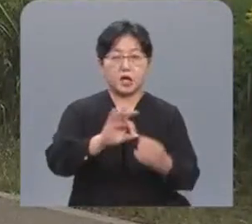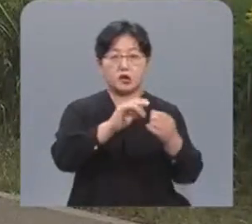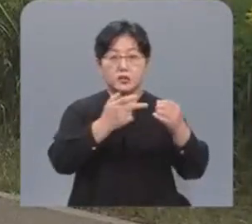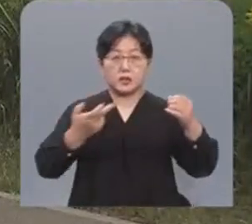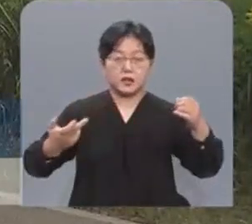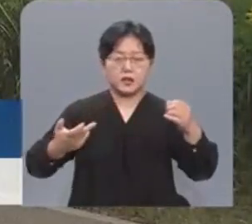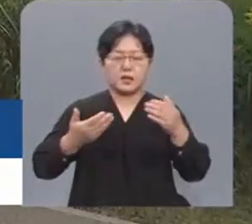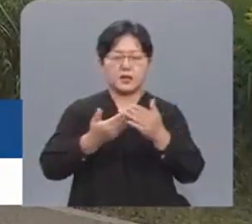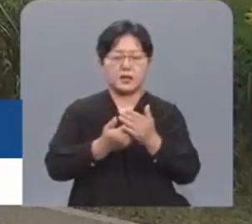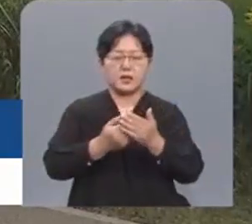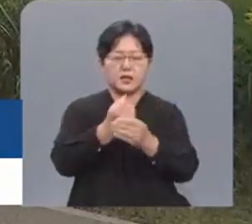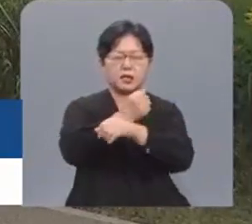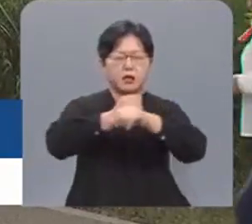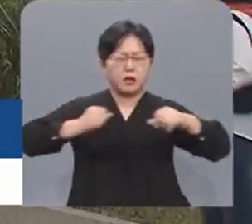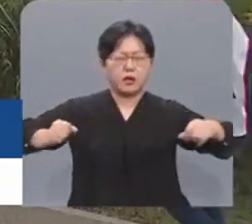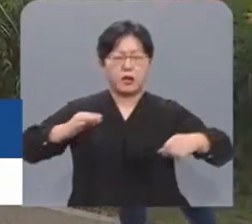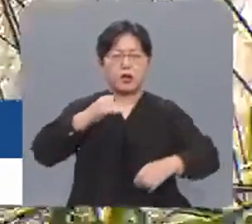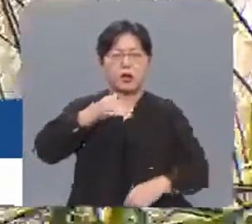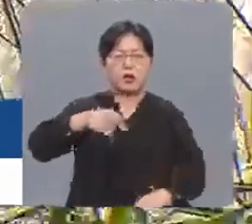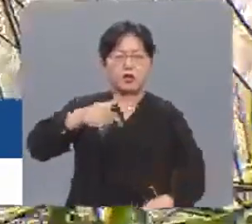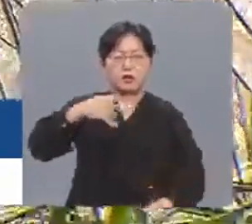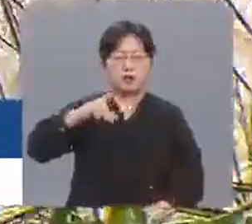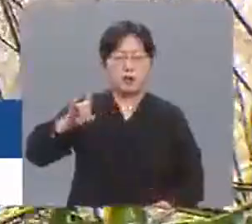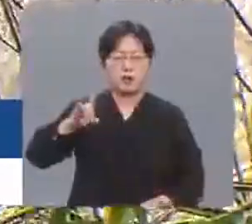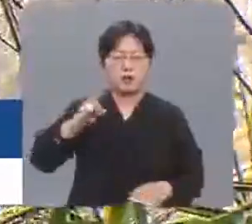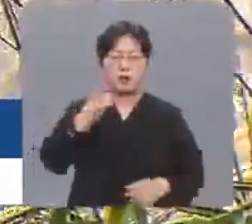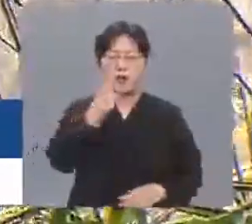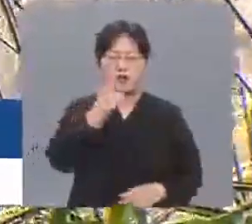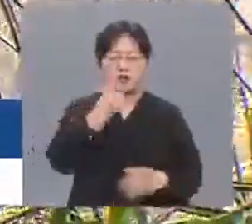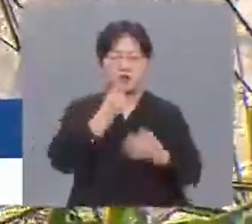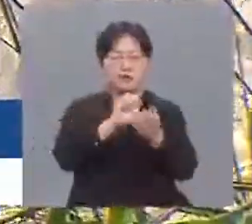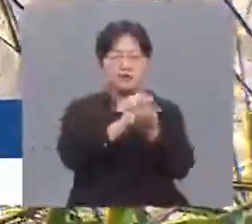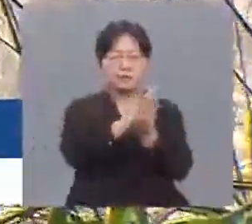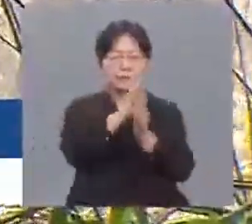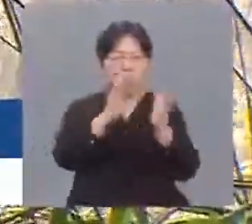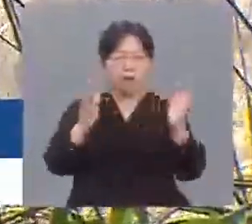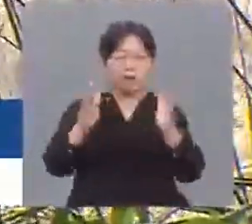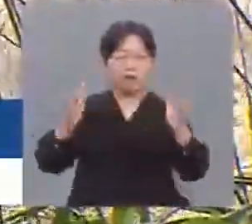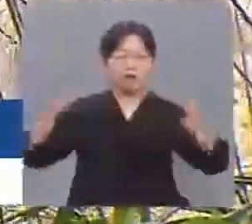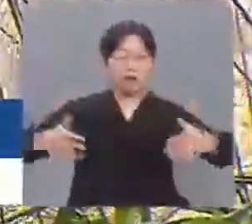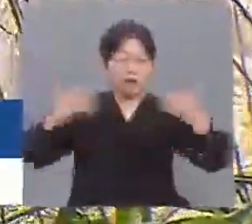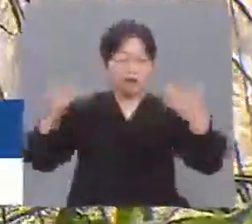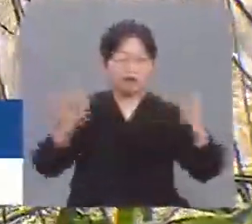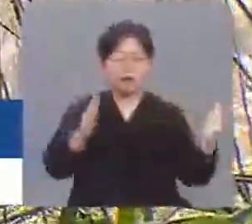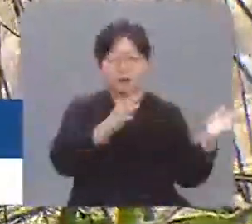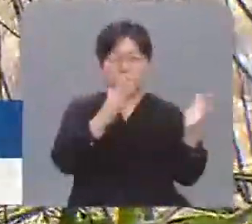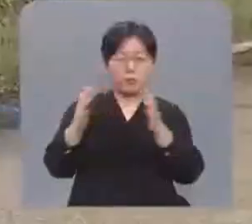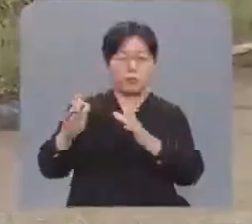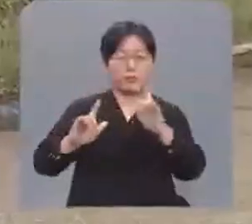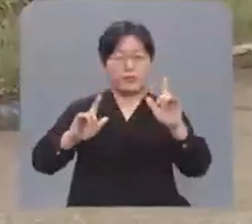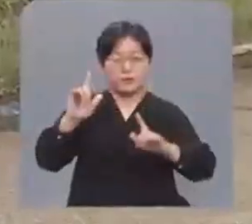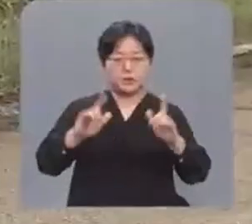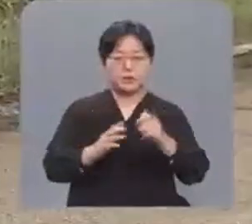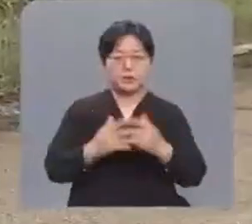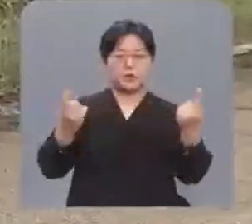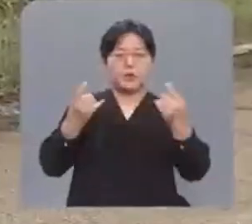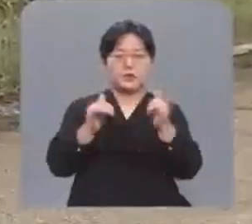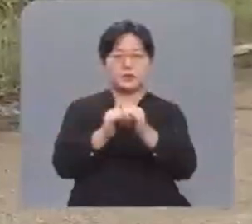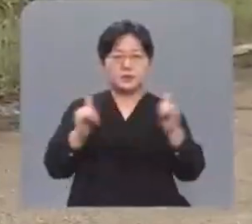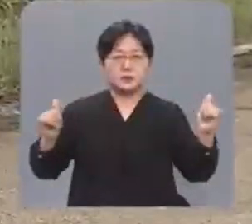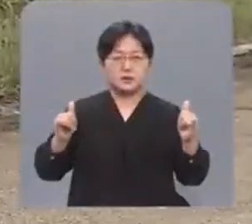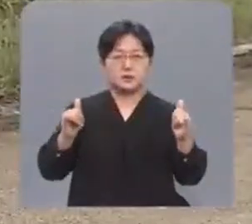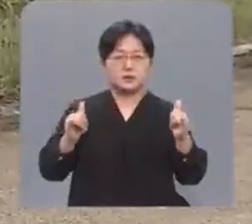영산강변을 따라 드넓게 펼쳐진 억새밭. 은빛 억새 물결이 가을바람과 함께 일렁입니다.